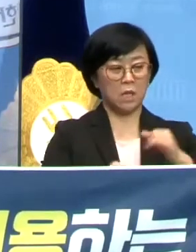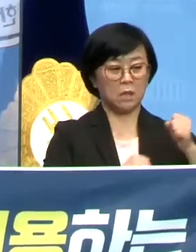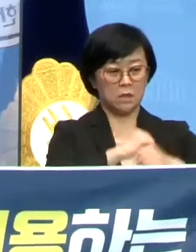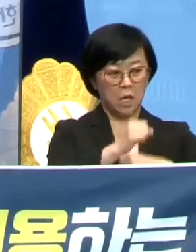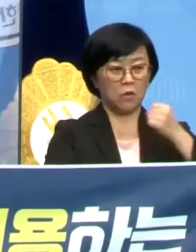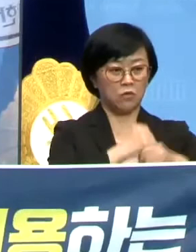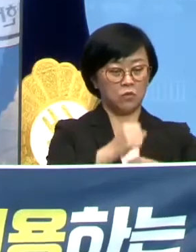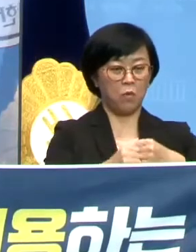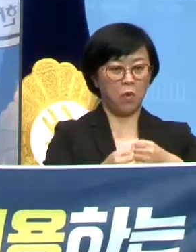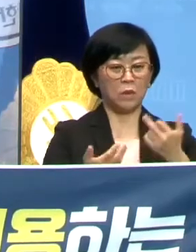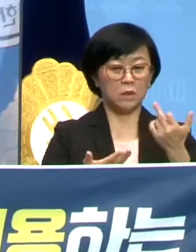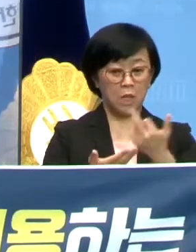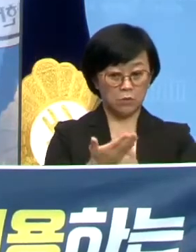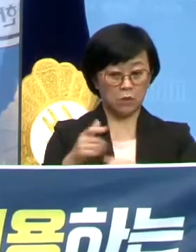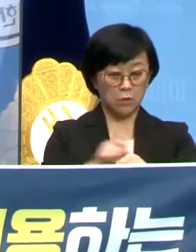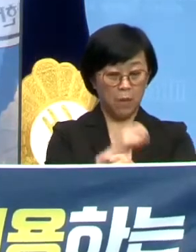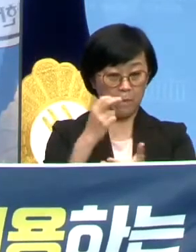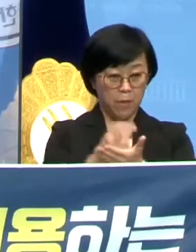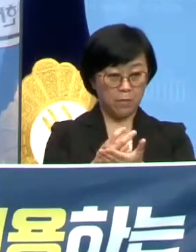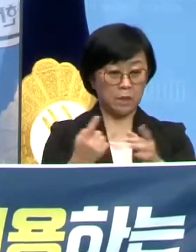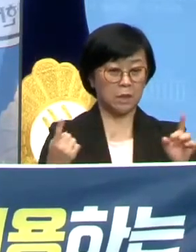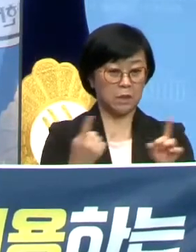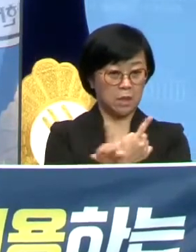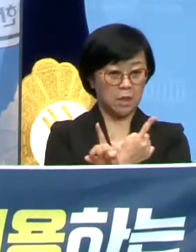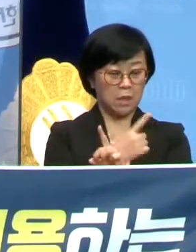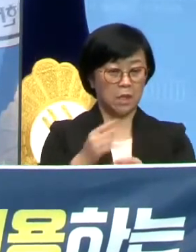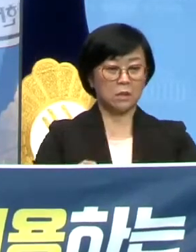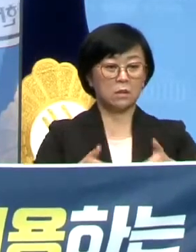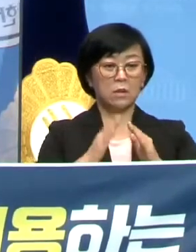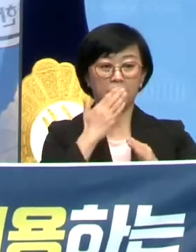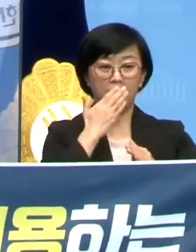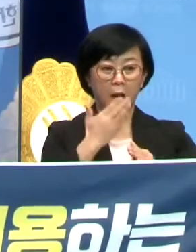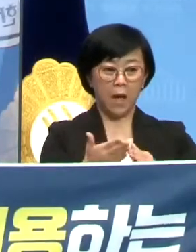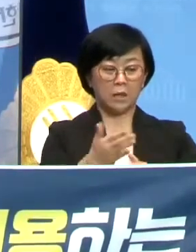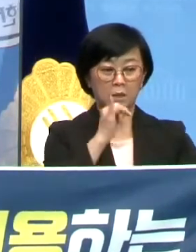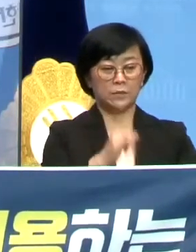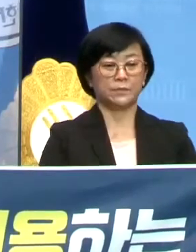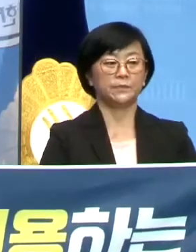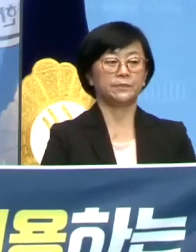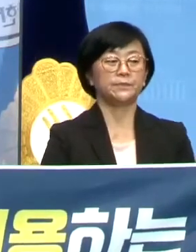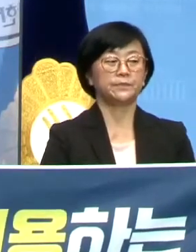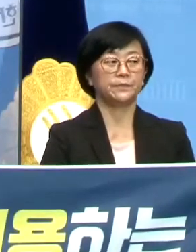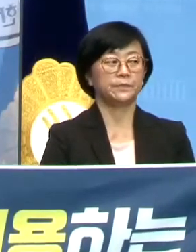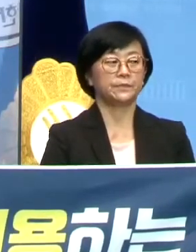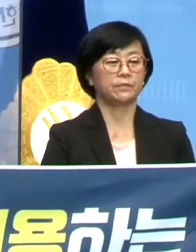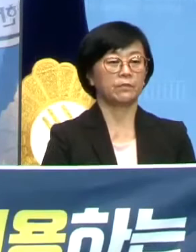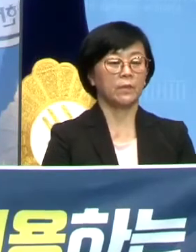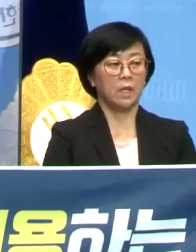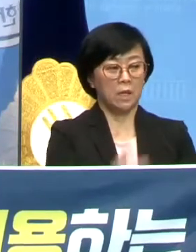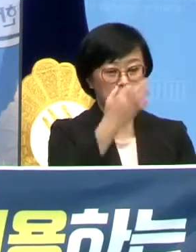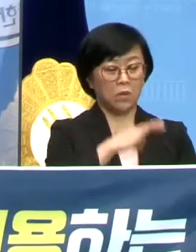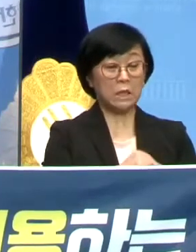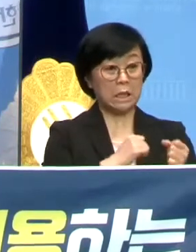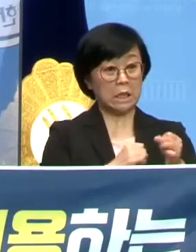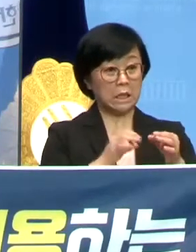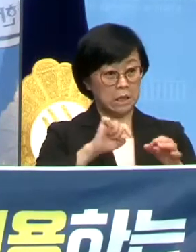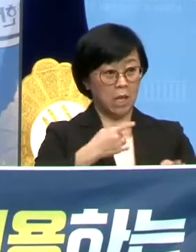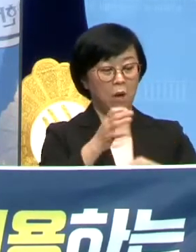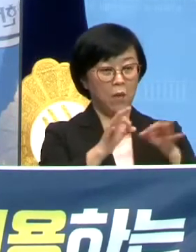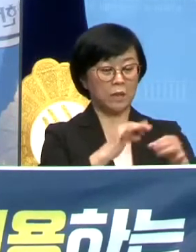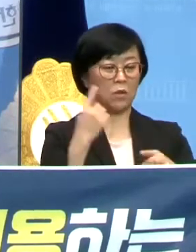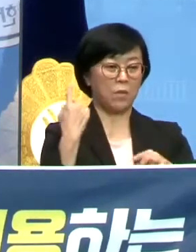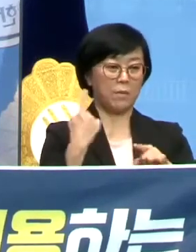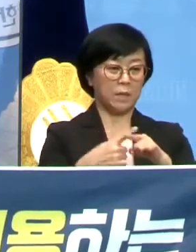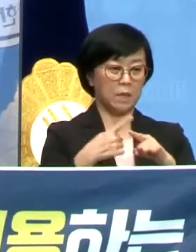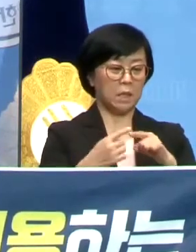특별 법을 개정해서 이 설립할 수 있게 뚫어 놨습니다 영웅이자 외사 도 마찬가지로 우려